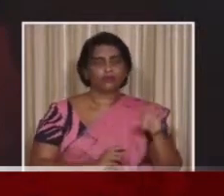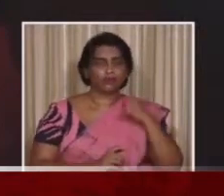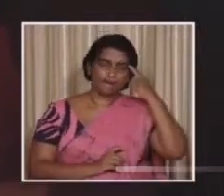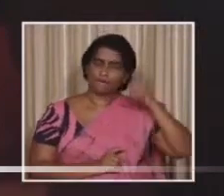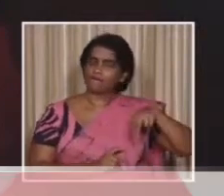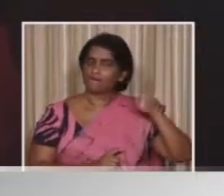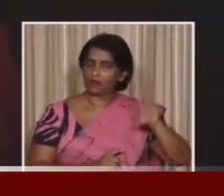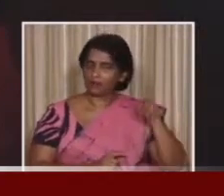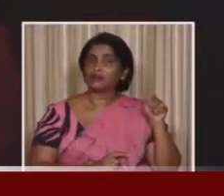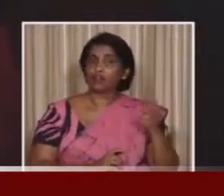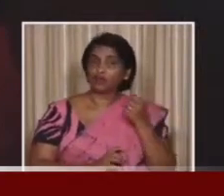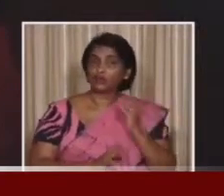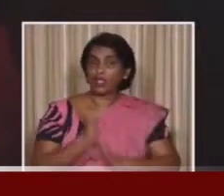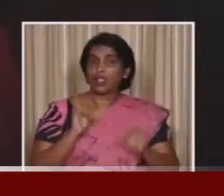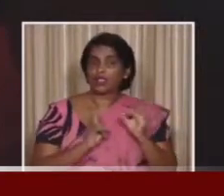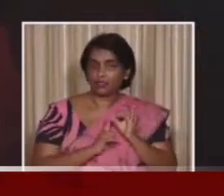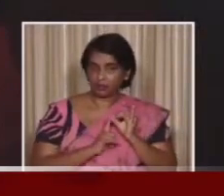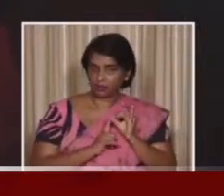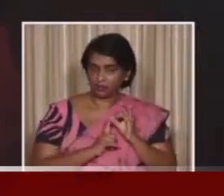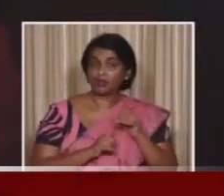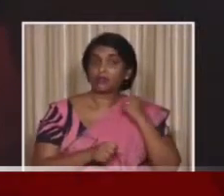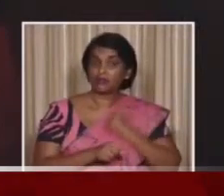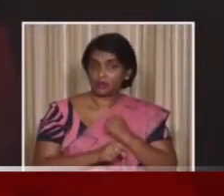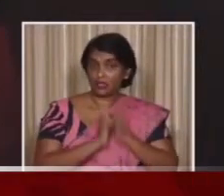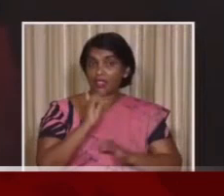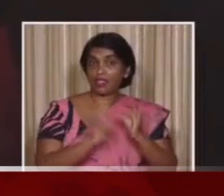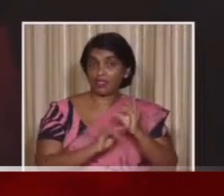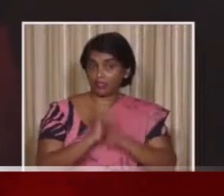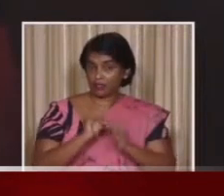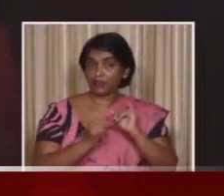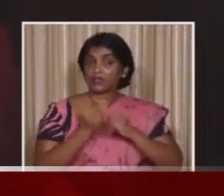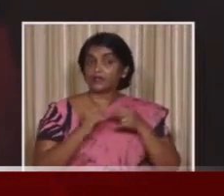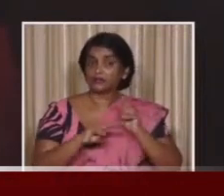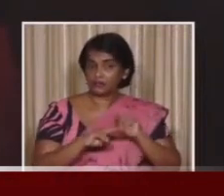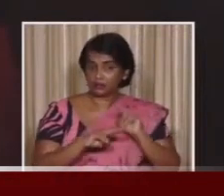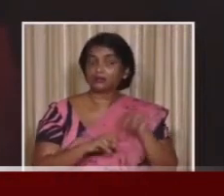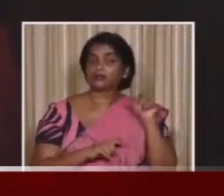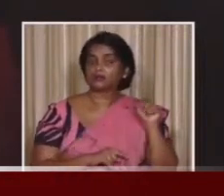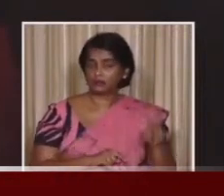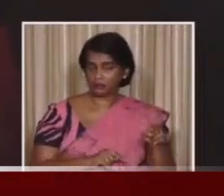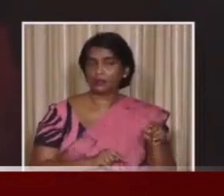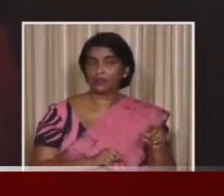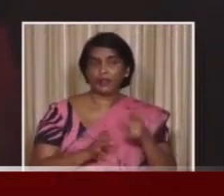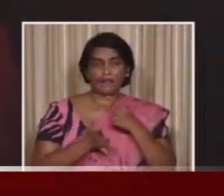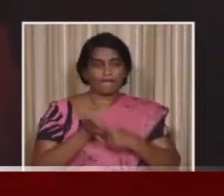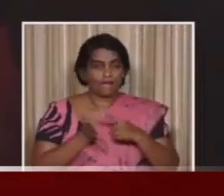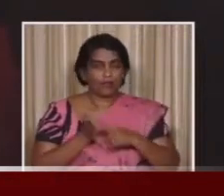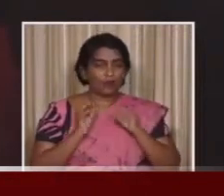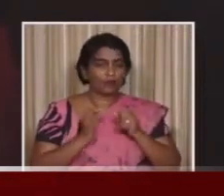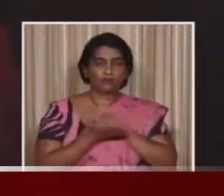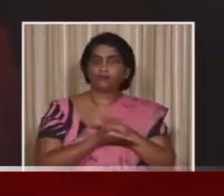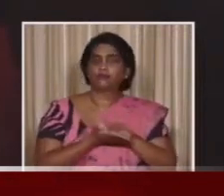கூறியுள்ளார். அவர் மேலும் உரையாற்றுகையில், பொறுப்பு வாய்ந்த எதிர்க்கட்சி என்ற வகையில் நாங்கள் இந்த நாட்டின் பொருளாதார சீரழிவுக்கு பொறுப்பு